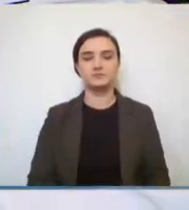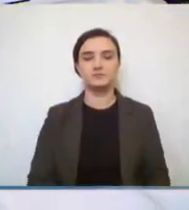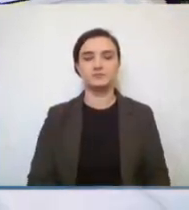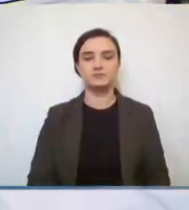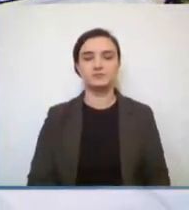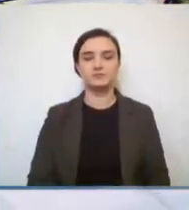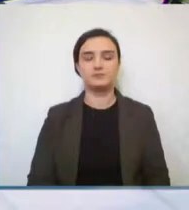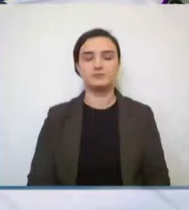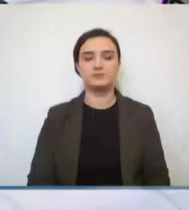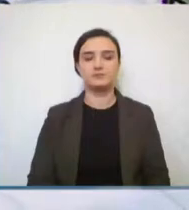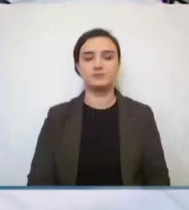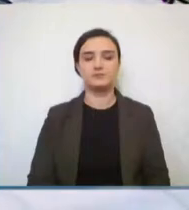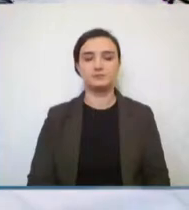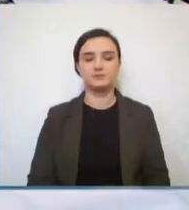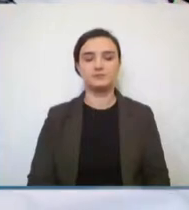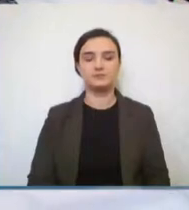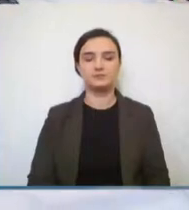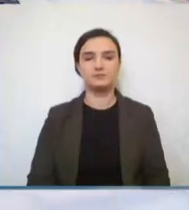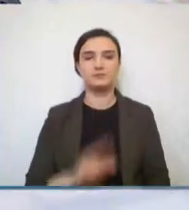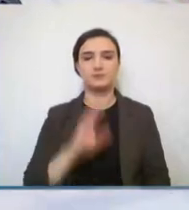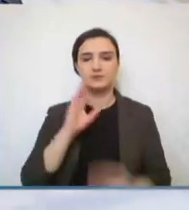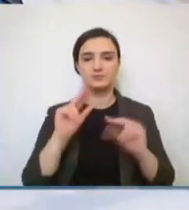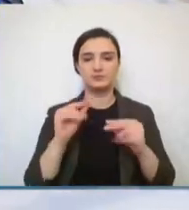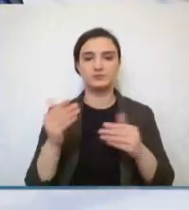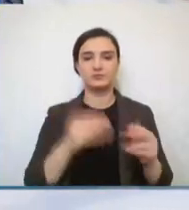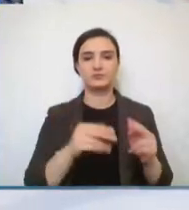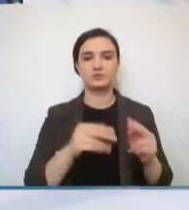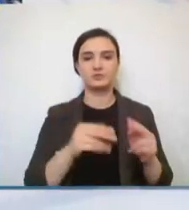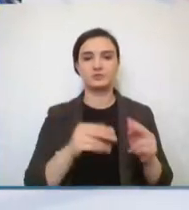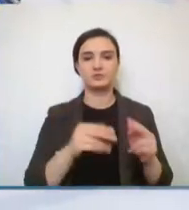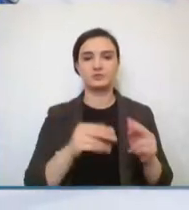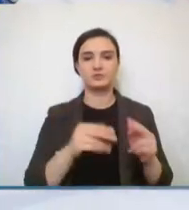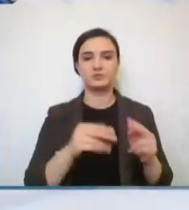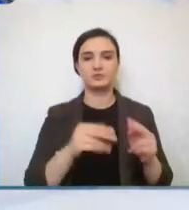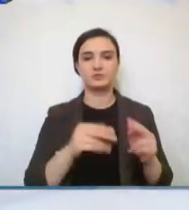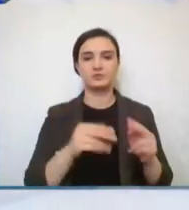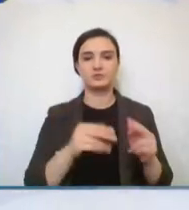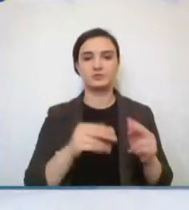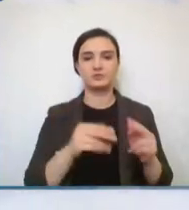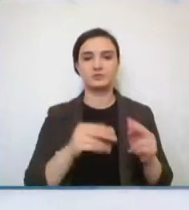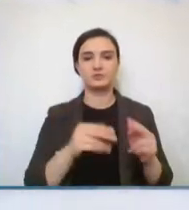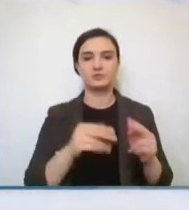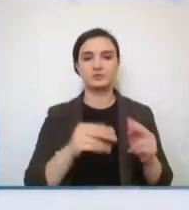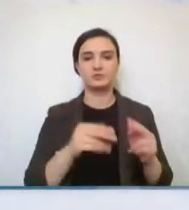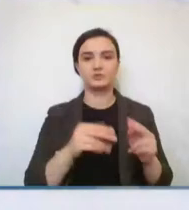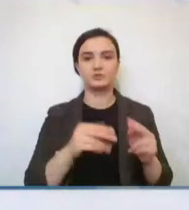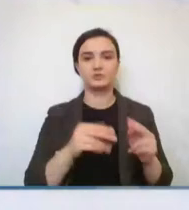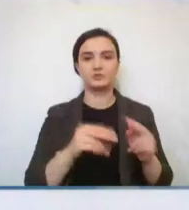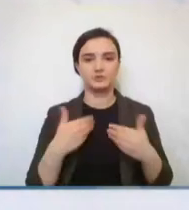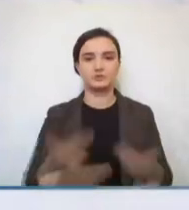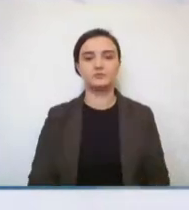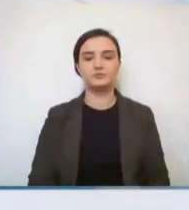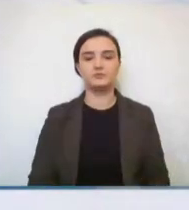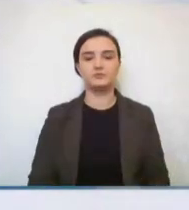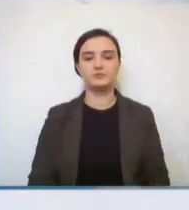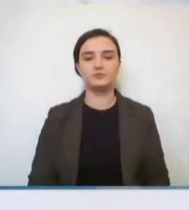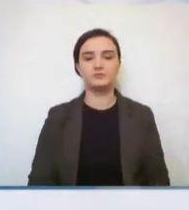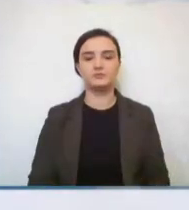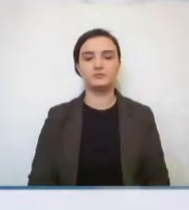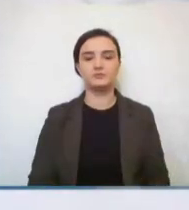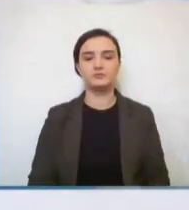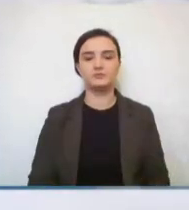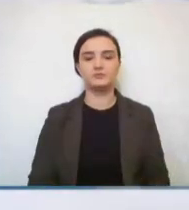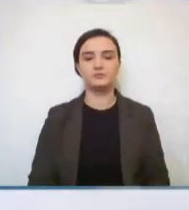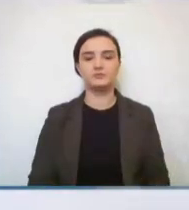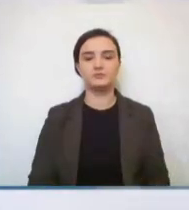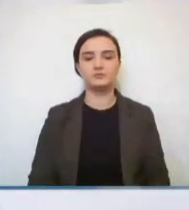დილამშვიდობის. დაბრძანდით. ყველაფერს ერთად გილოცავთ, ამ წელს არ ყოფილხარ ჩვენთან სტუდიაში და ჯანმრთელობას გისურვებთ თქვენსა